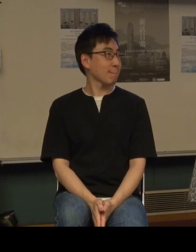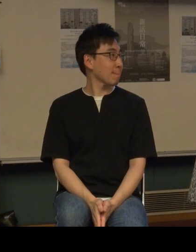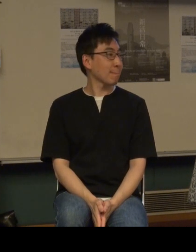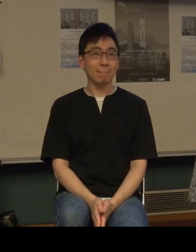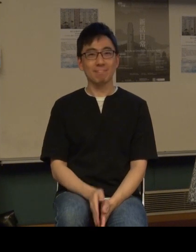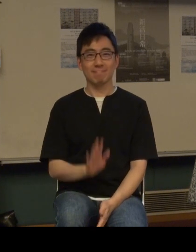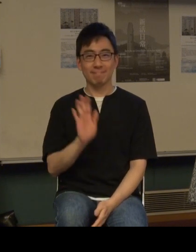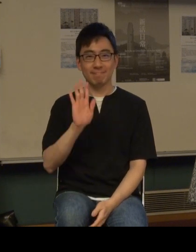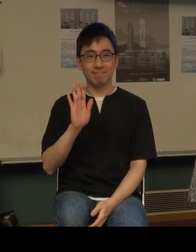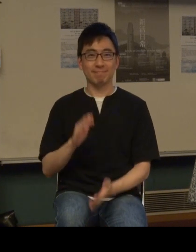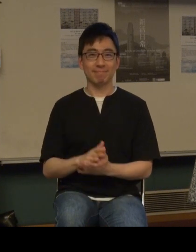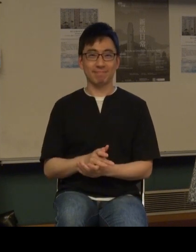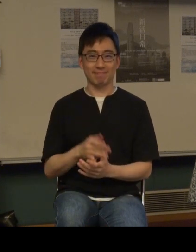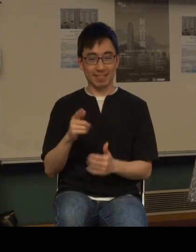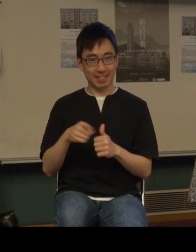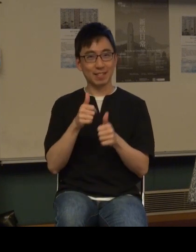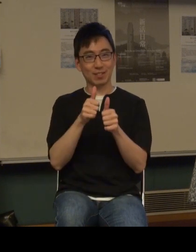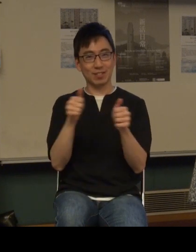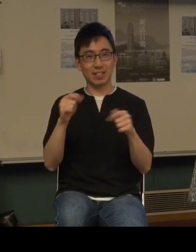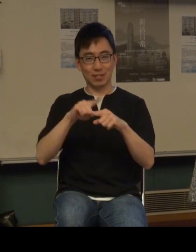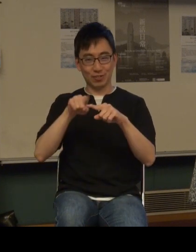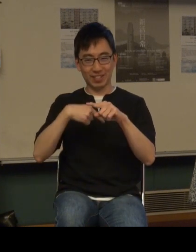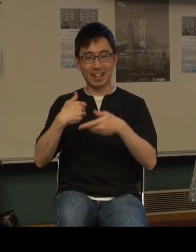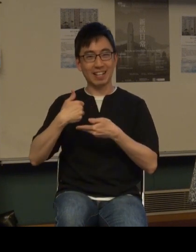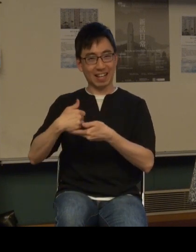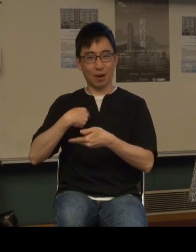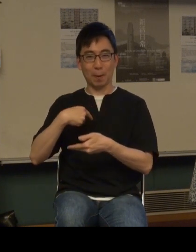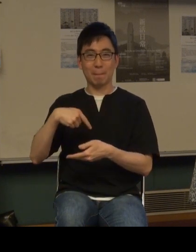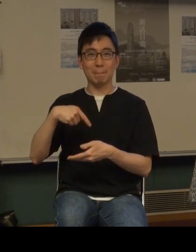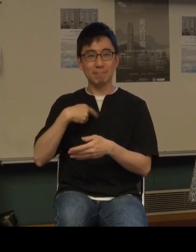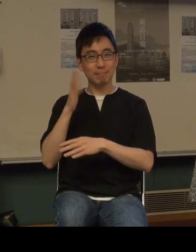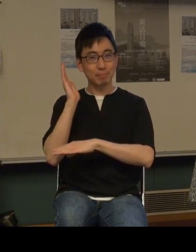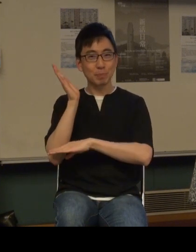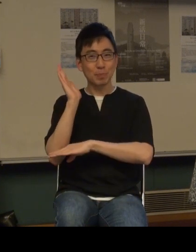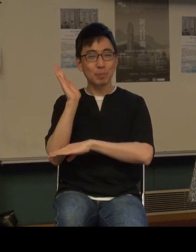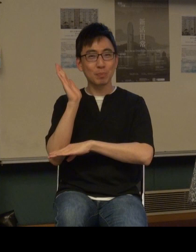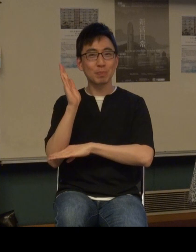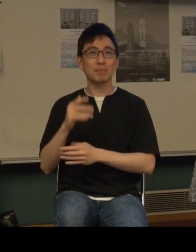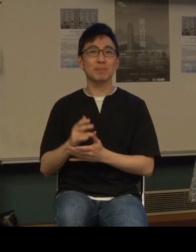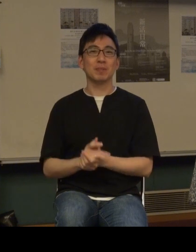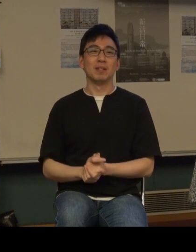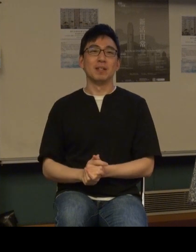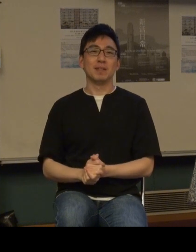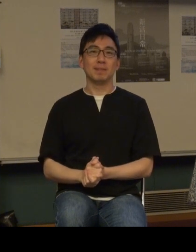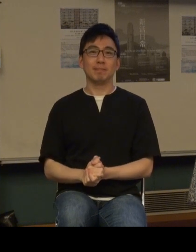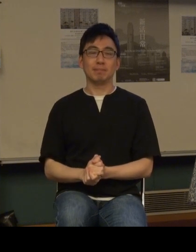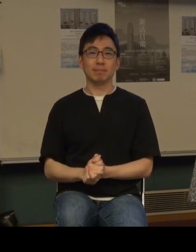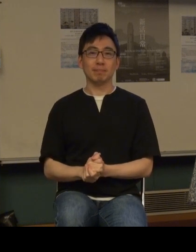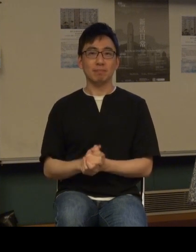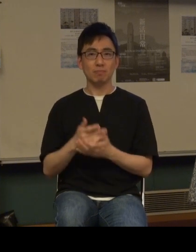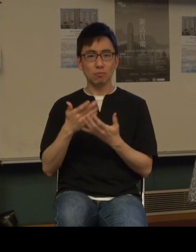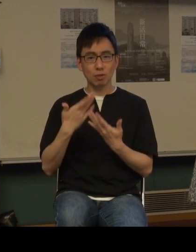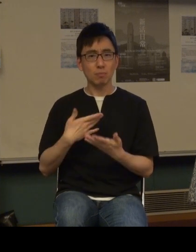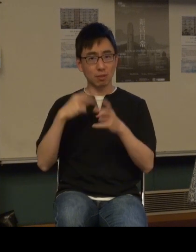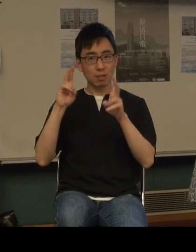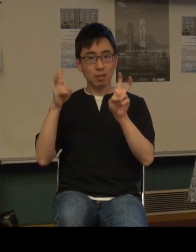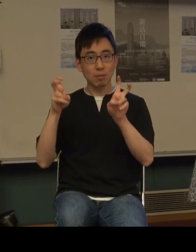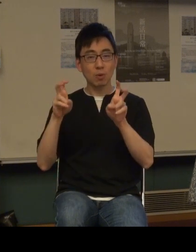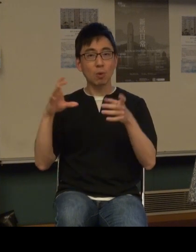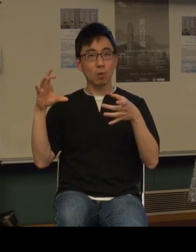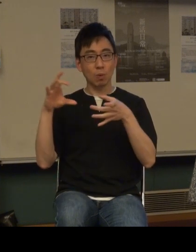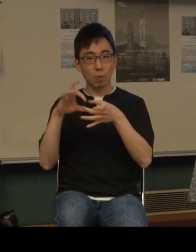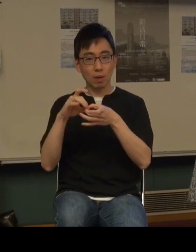大家好啊，首先好多謝即係中文大學咧邀請我嚟參加呢個通識嘅活動啦。咁我今日嘅講題咧係關於